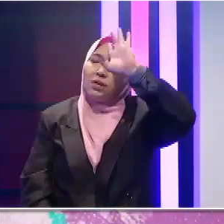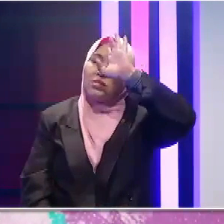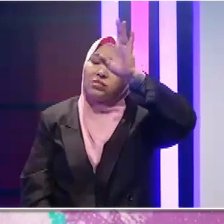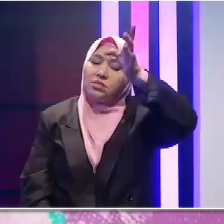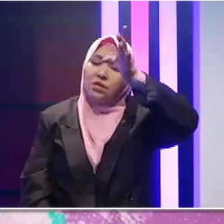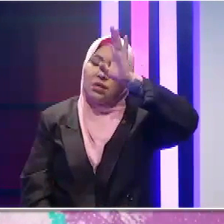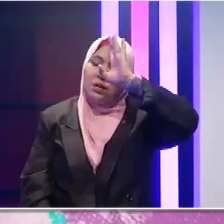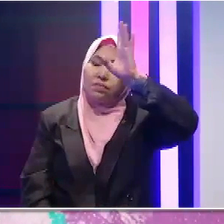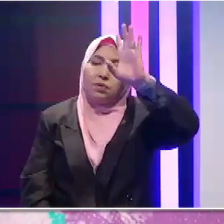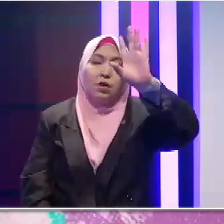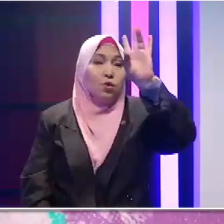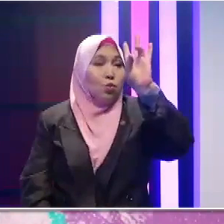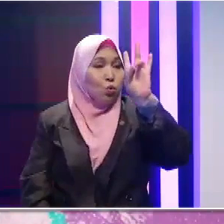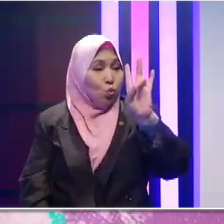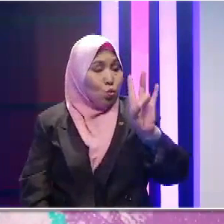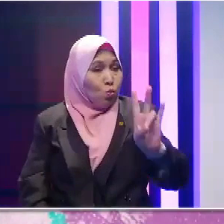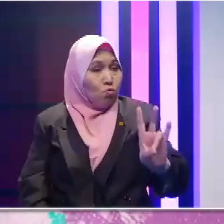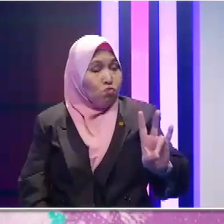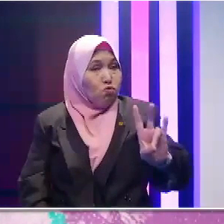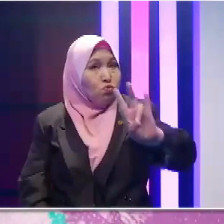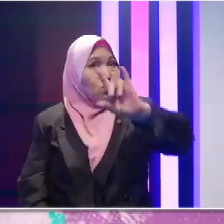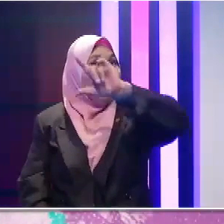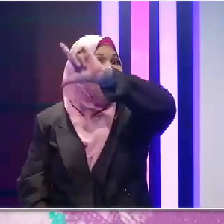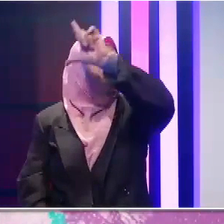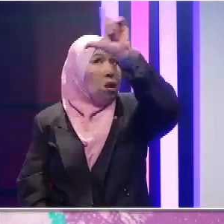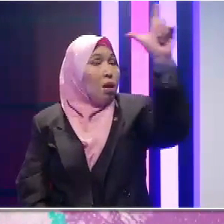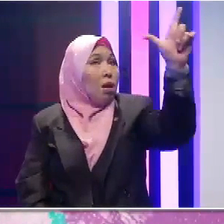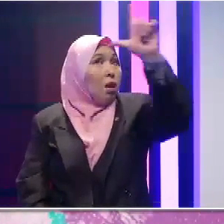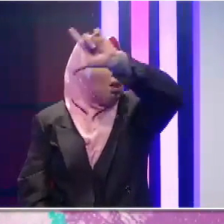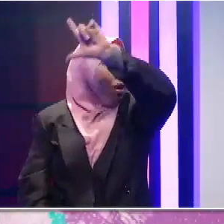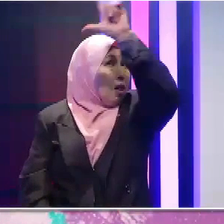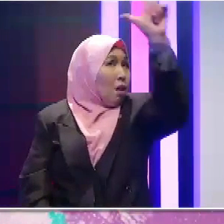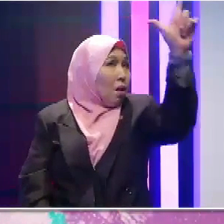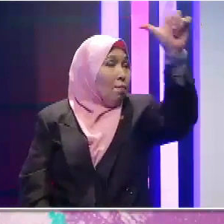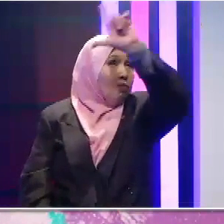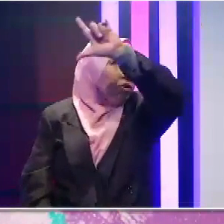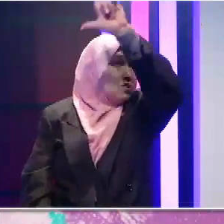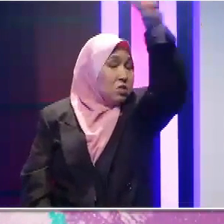الله الذي خلق سبع